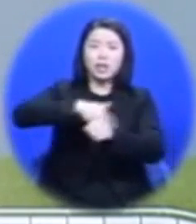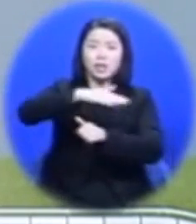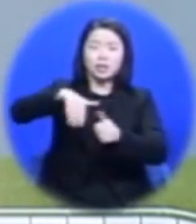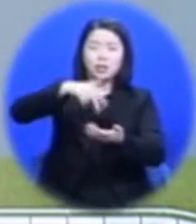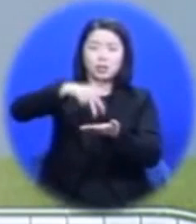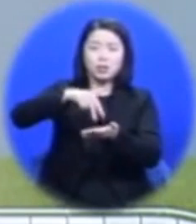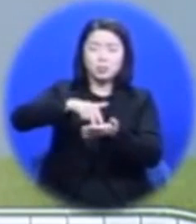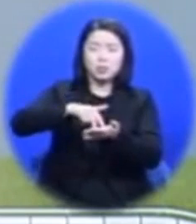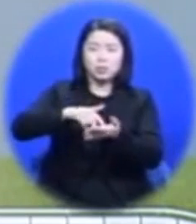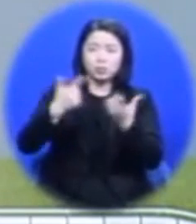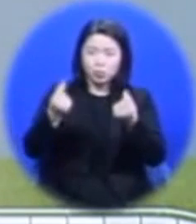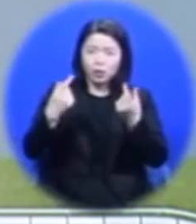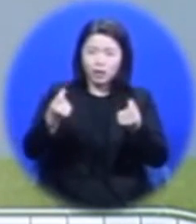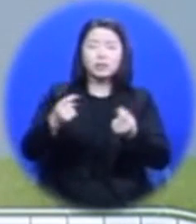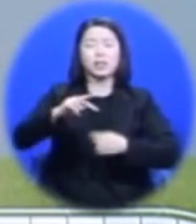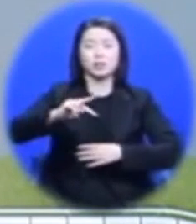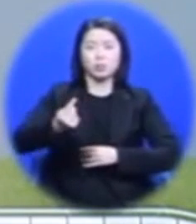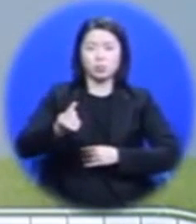똑같은 형편에 살아도